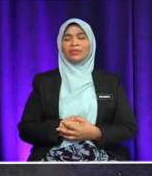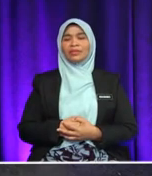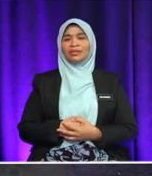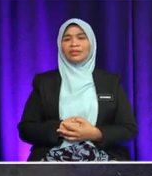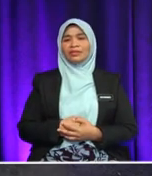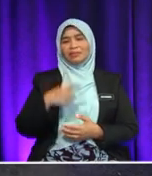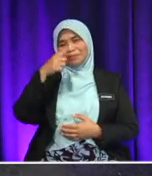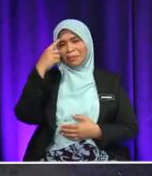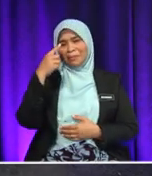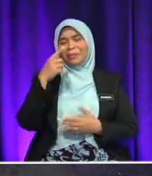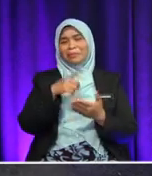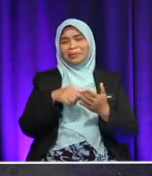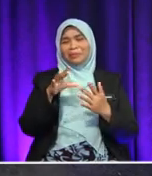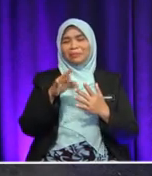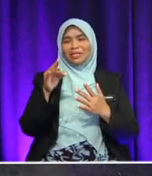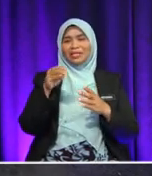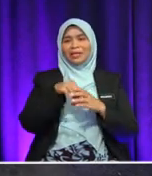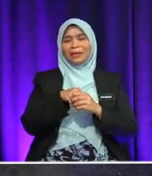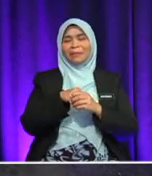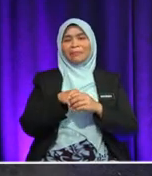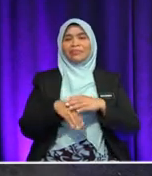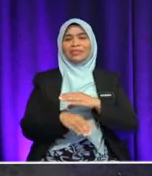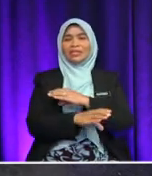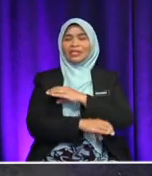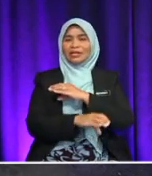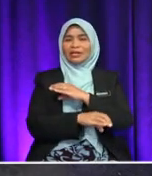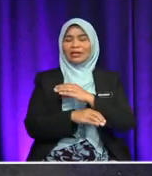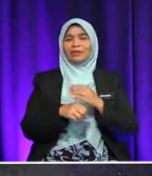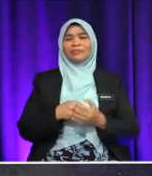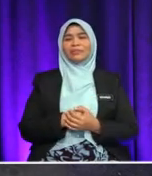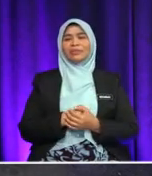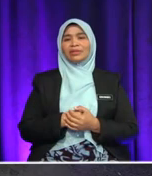sebabnya lebih rapat dengan keluarga boruto